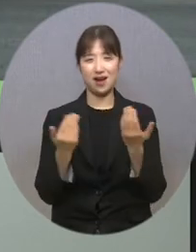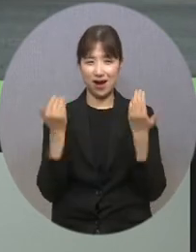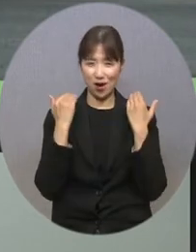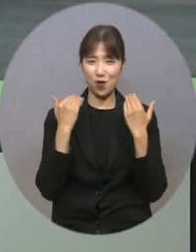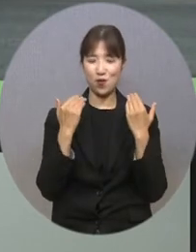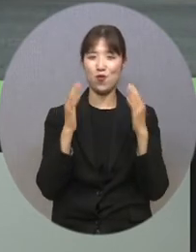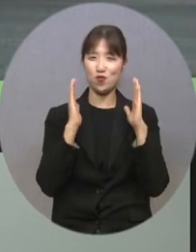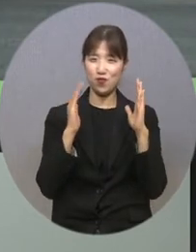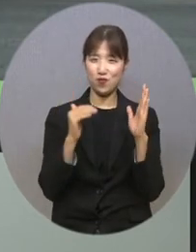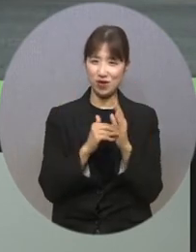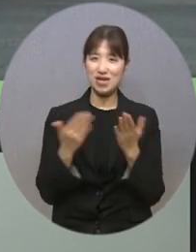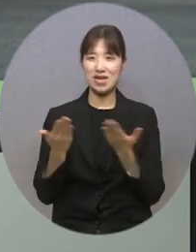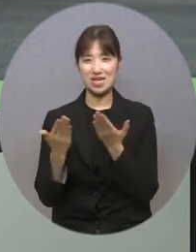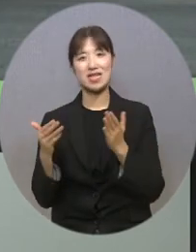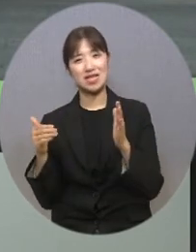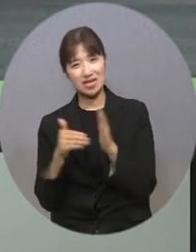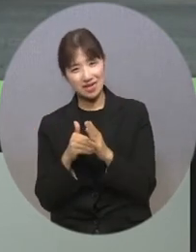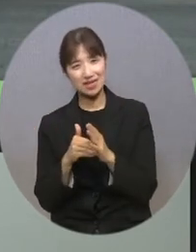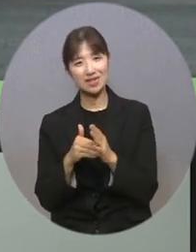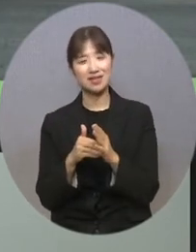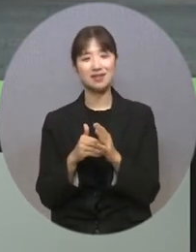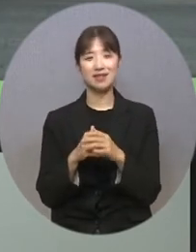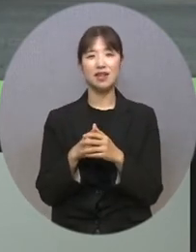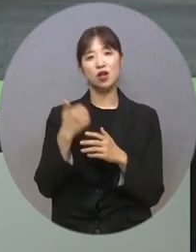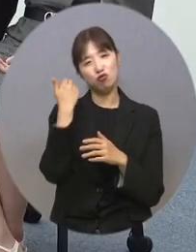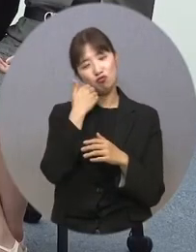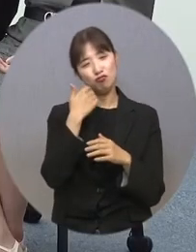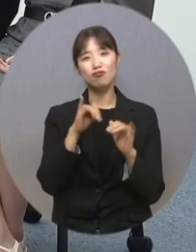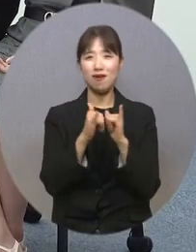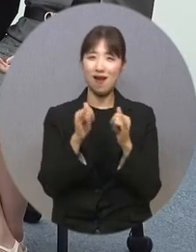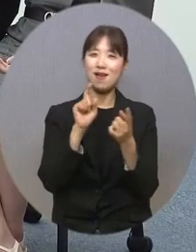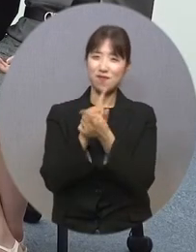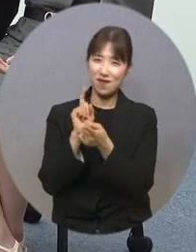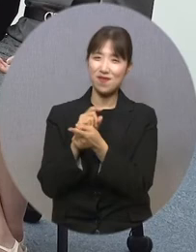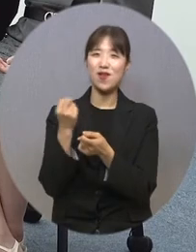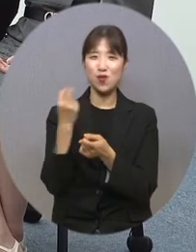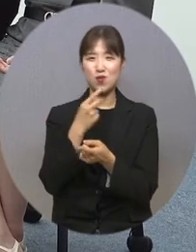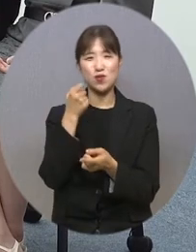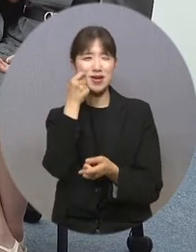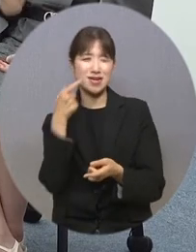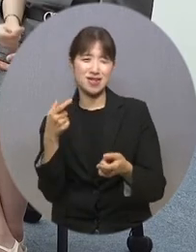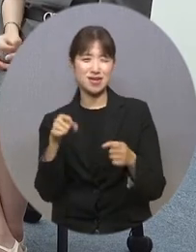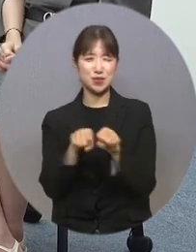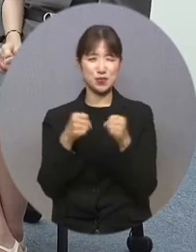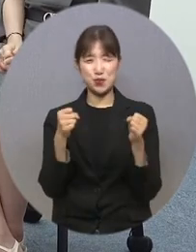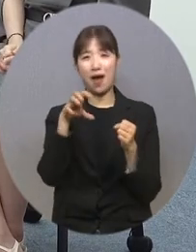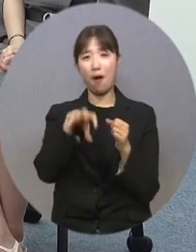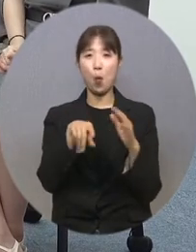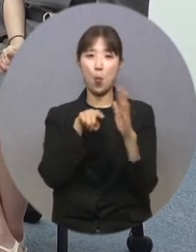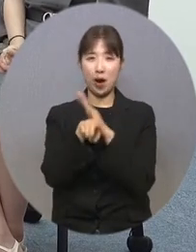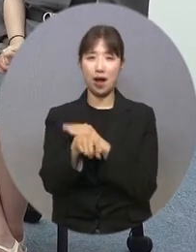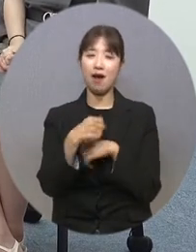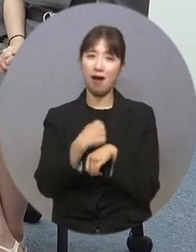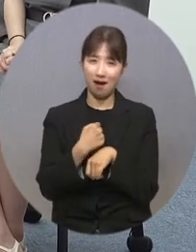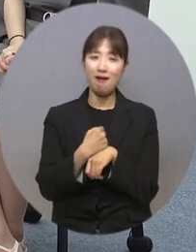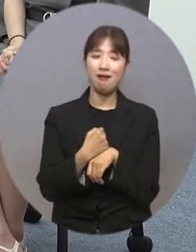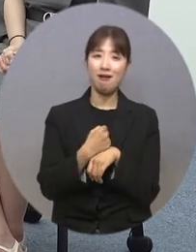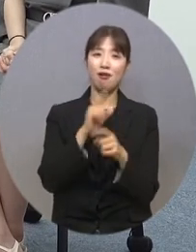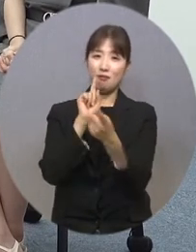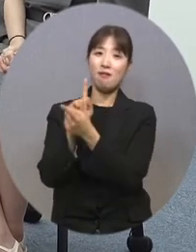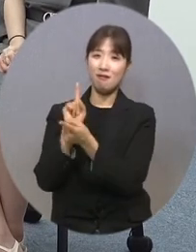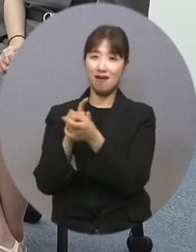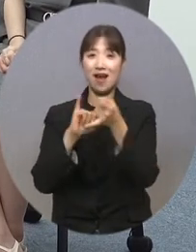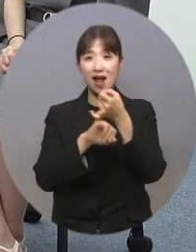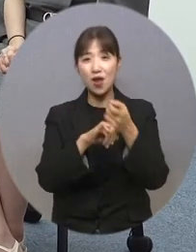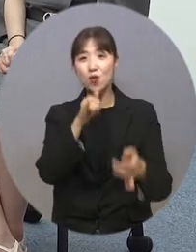끝났어요 그럼 이제 누군가를 만나시고 일상 생활 아까 핫 플레이스 도 잠깐 얘기 하셨지만 누군가를 만나 실 시 간